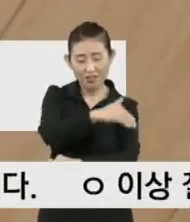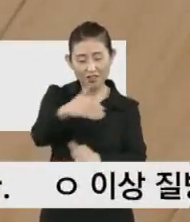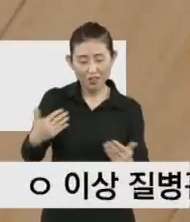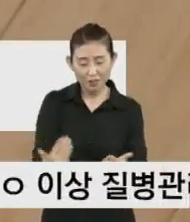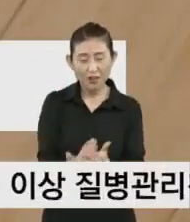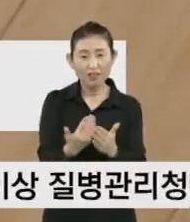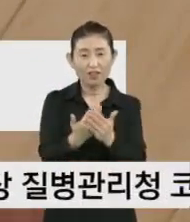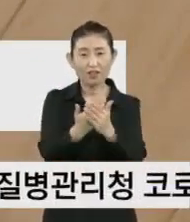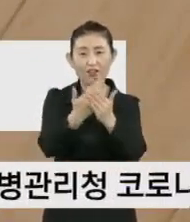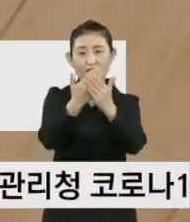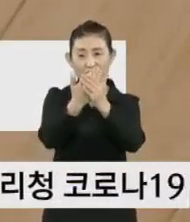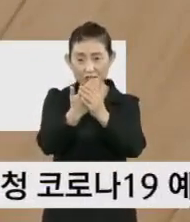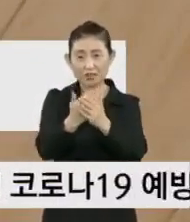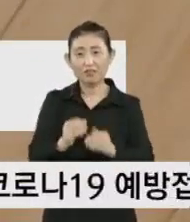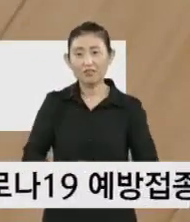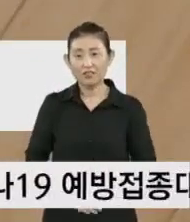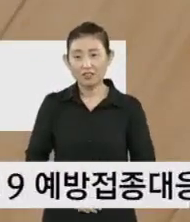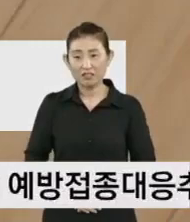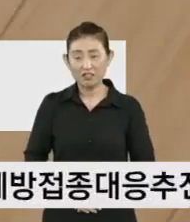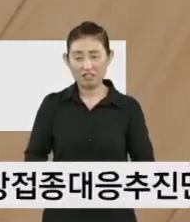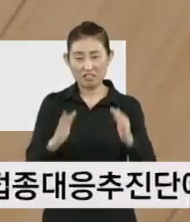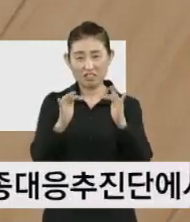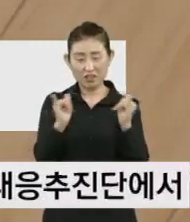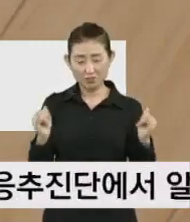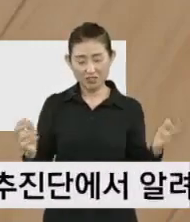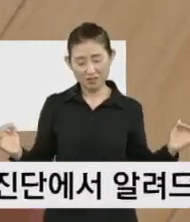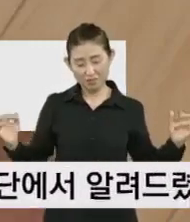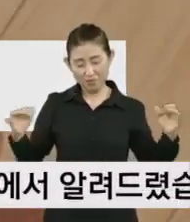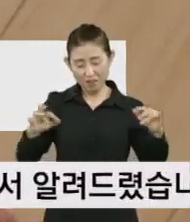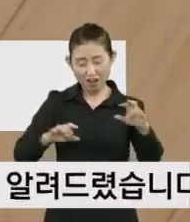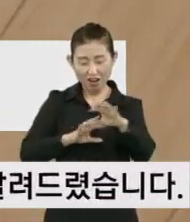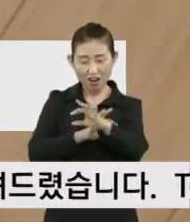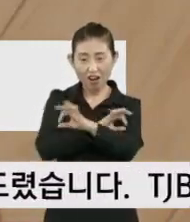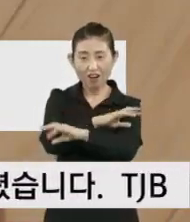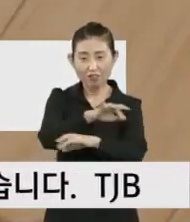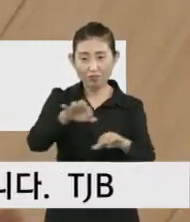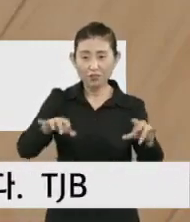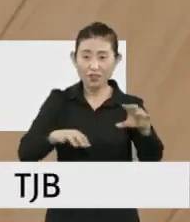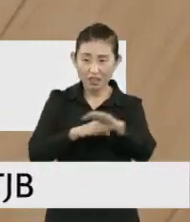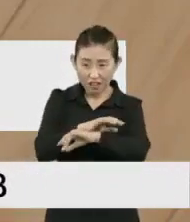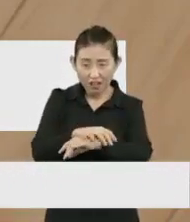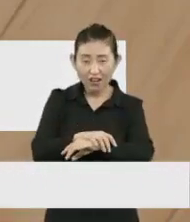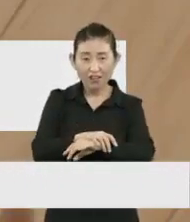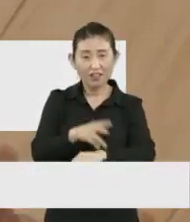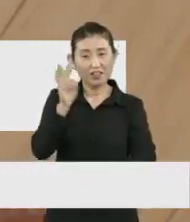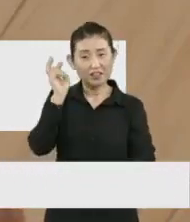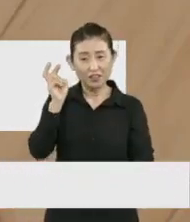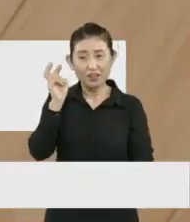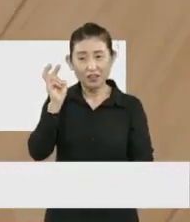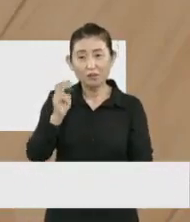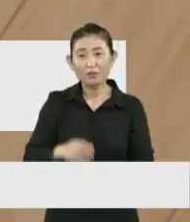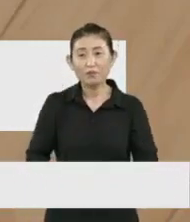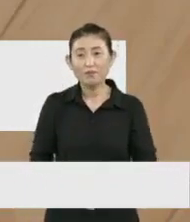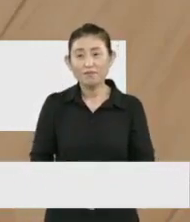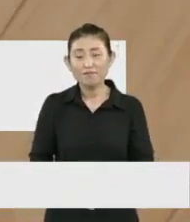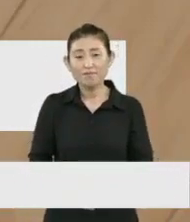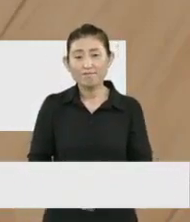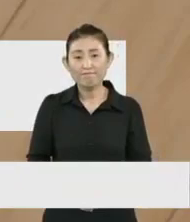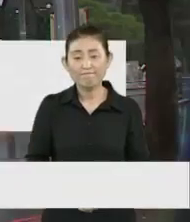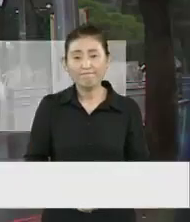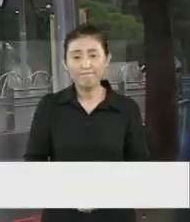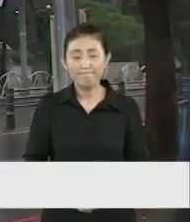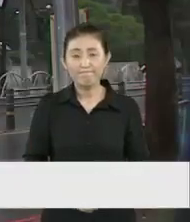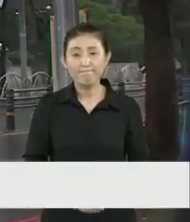않을까 그래서 다시 한번 제이의 제삼의 우리 그대 전에 최고의 핫 프레스 적인 우리 월평 1등이 되지 않을까